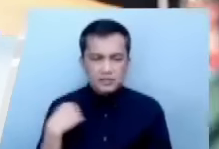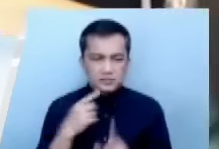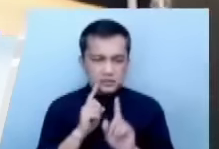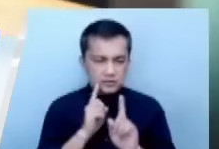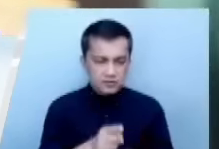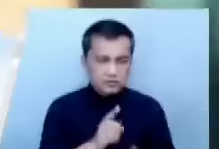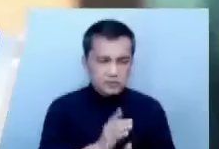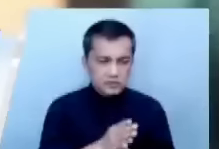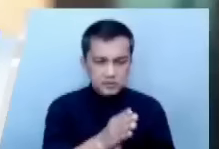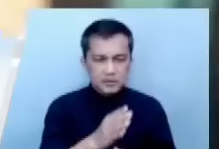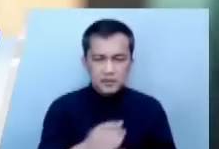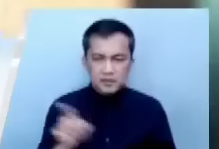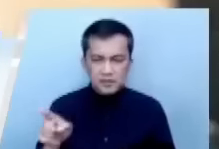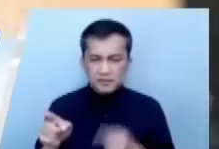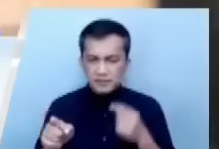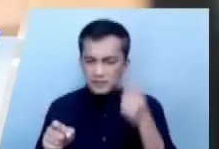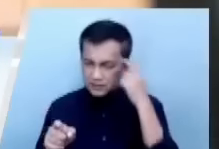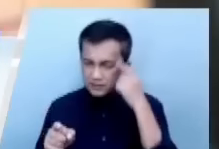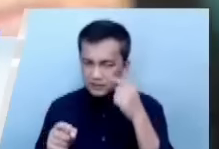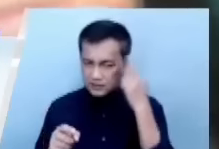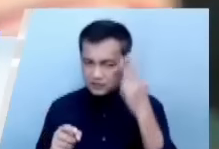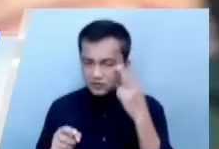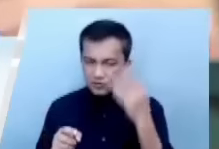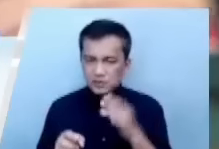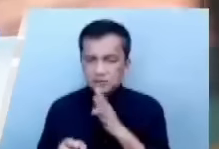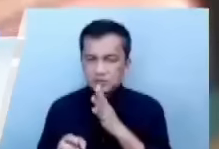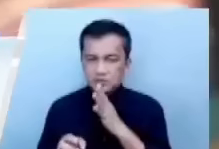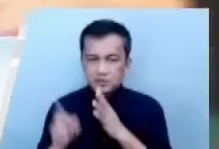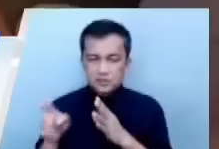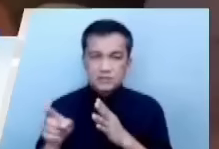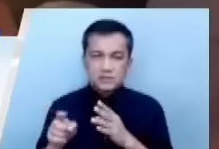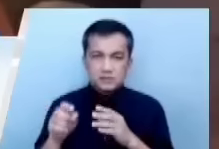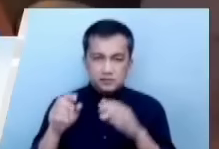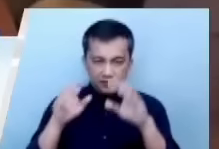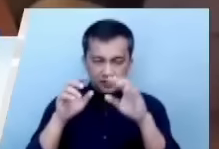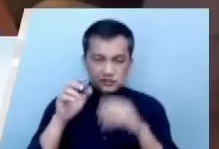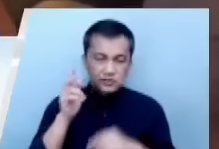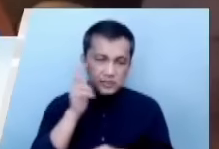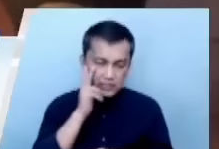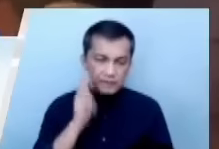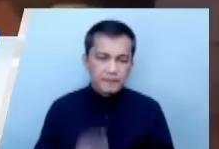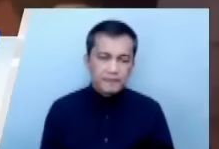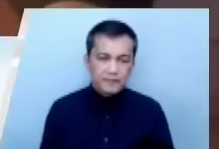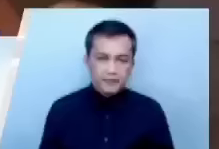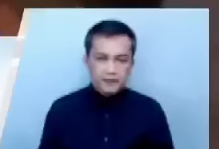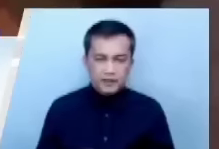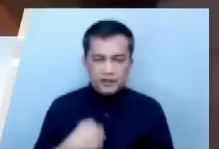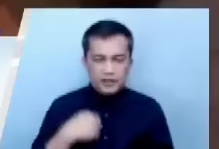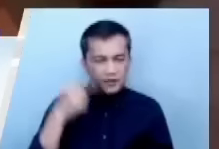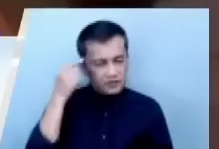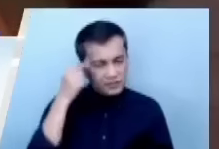siyang dahilan kung bakit nakakapagsalita ng ganoon si Duterte. I think it's the fentanyl.